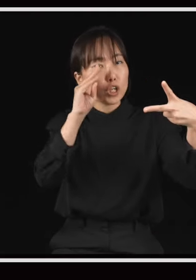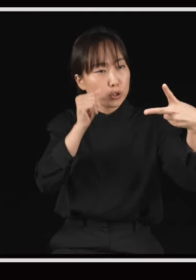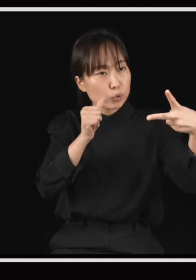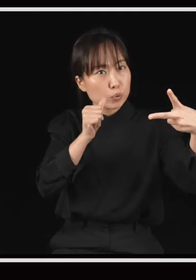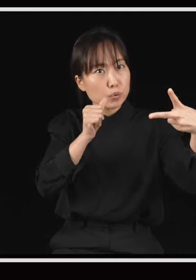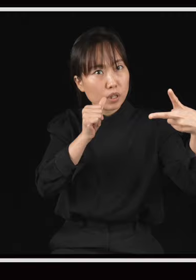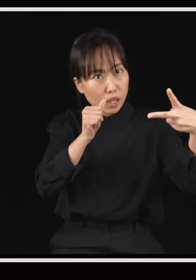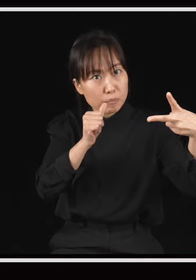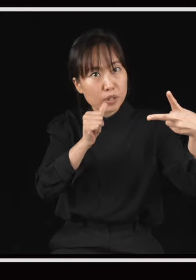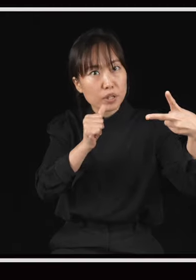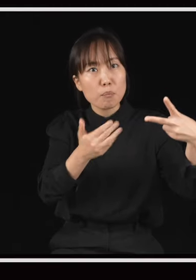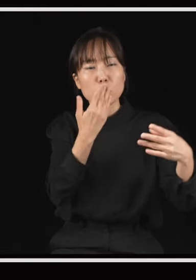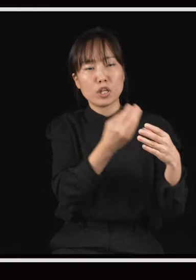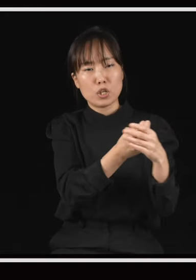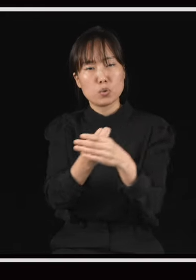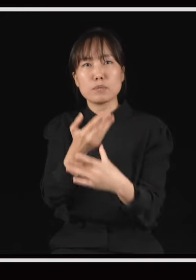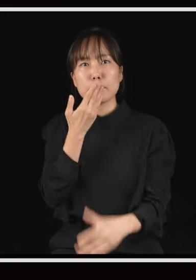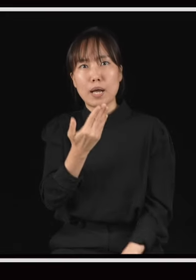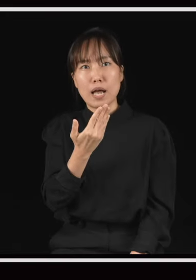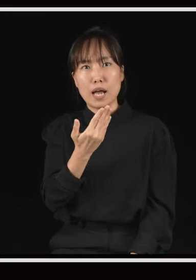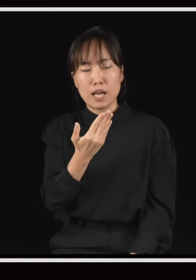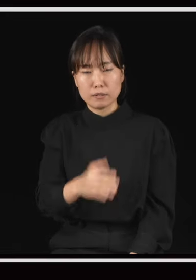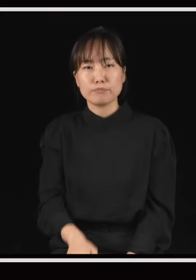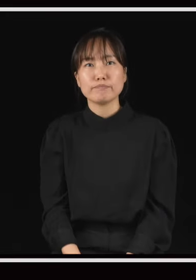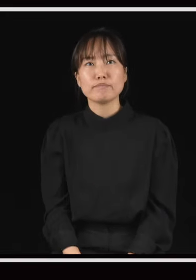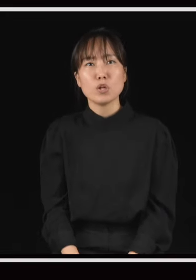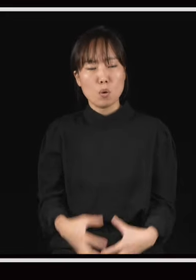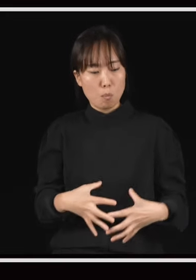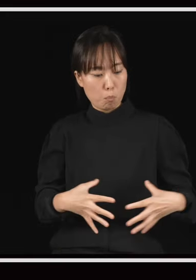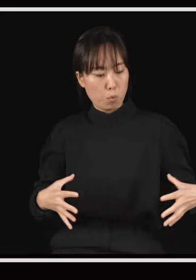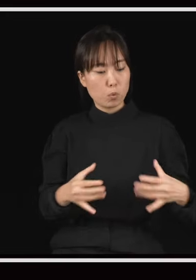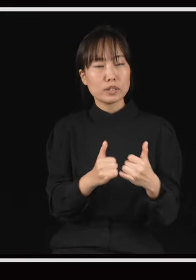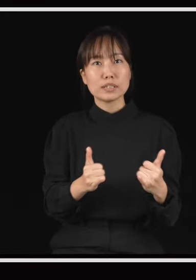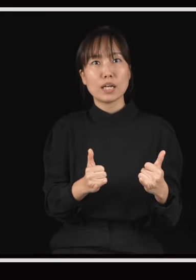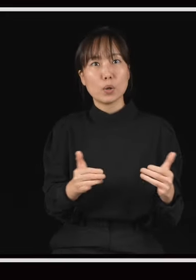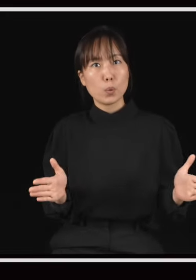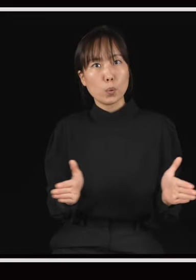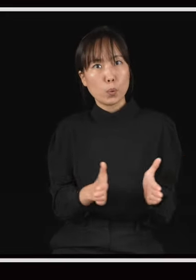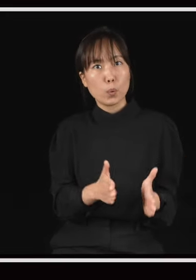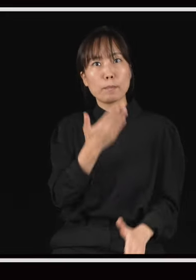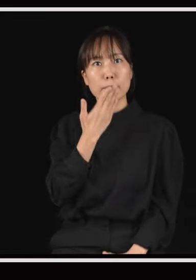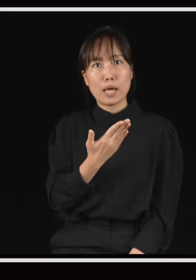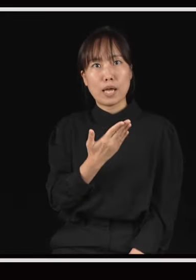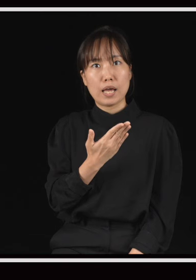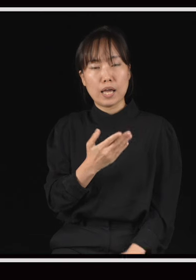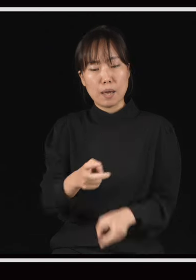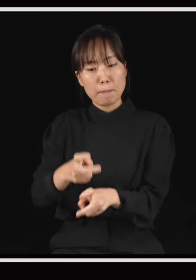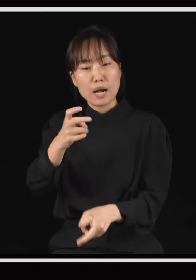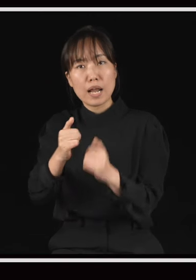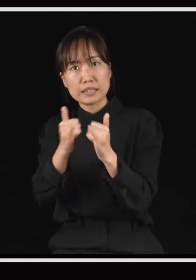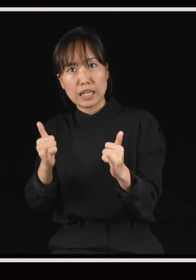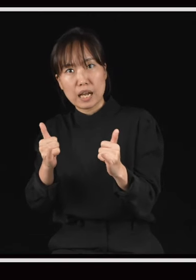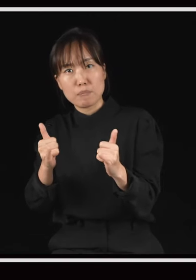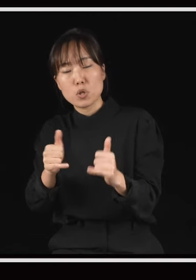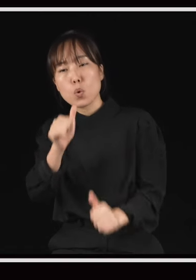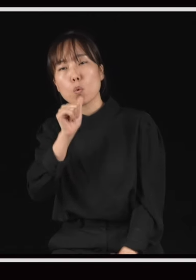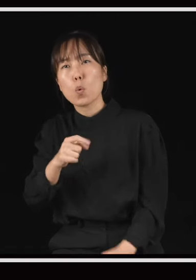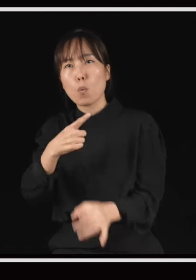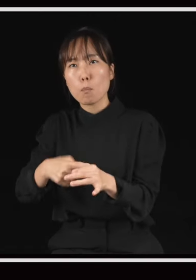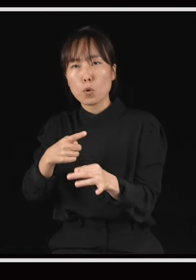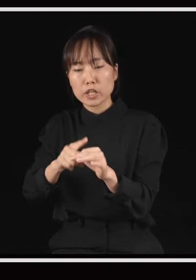나한테 필요한 양만 저절로 먹게 됩니다. 그러니까 보통 배 나온 분들은 빠지게 되고요. 너무 마른 분들은 이걸 열량을 통곡물로